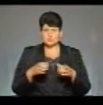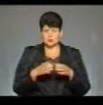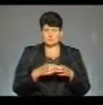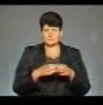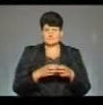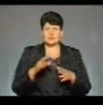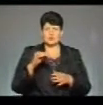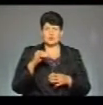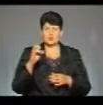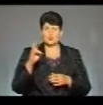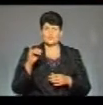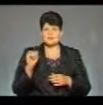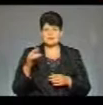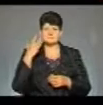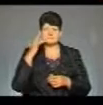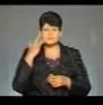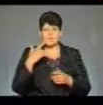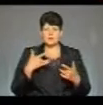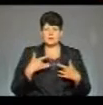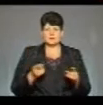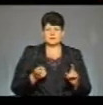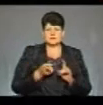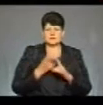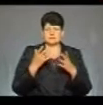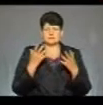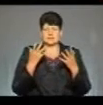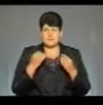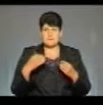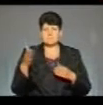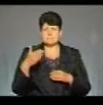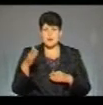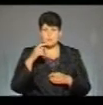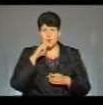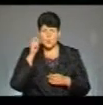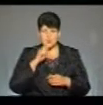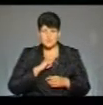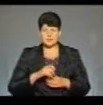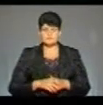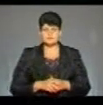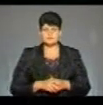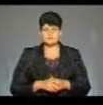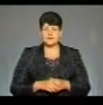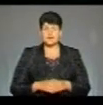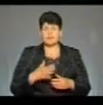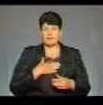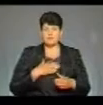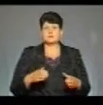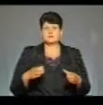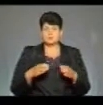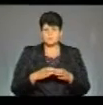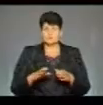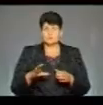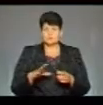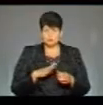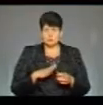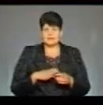Нью-Йорка. Концерт приурочили до Дня прапора України, розповів балетмейстер Григорій Момот. Наша знімальна група побувала